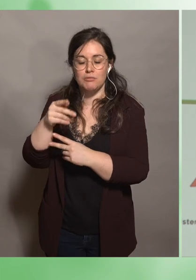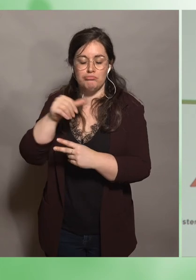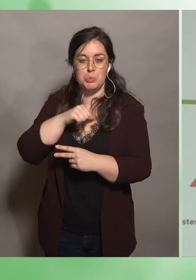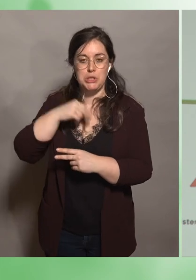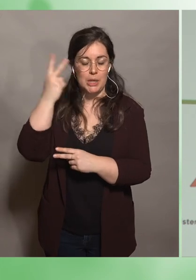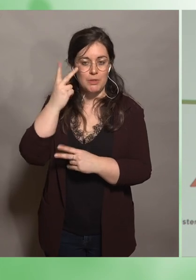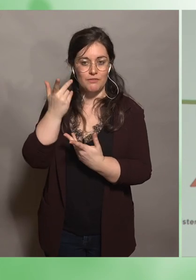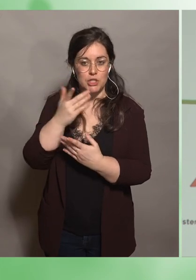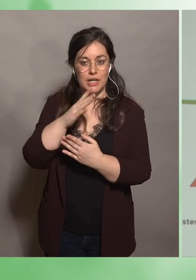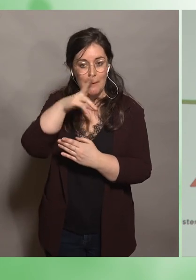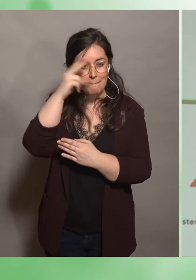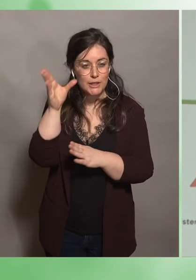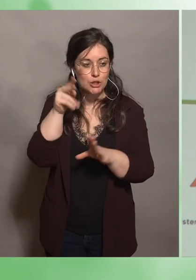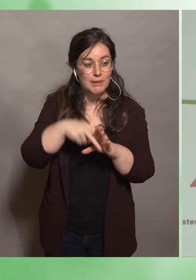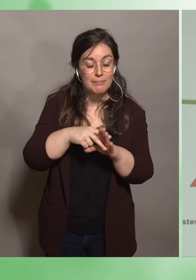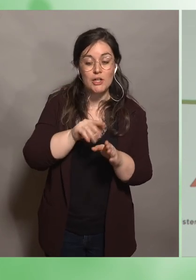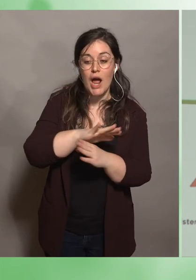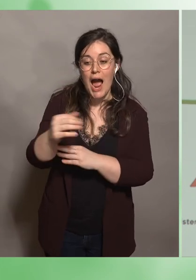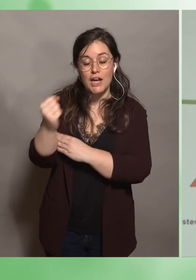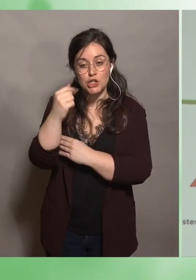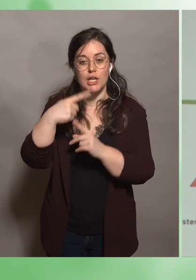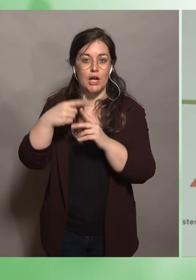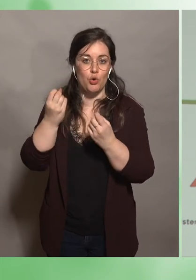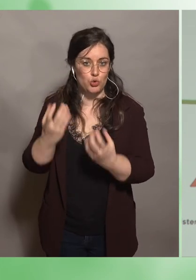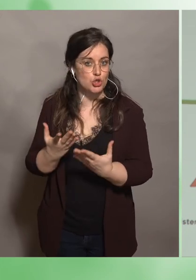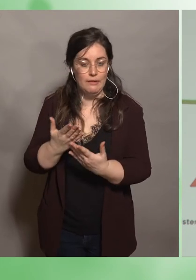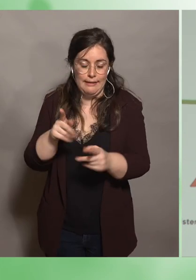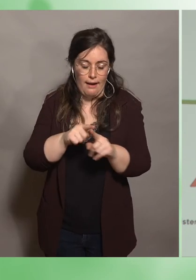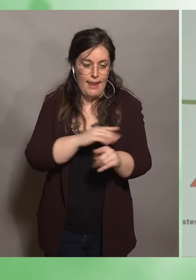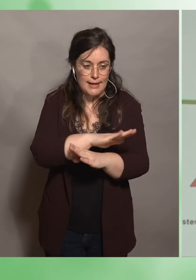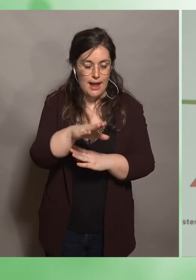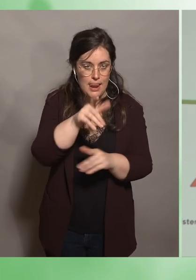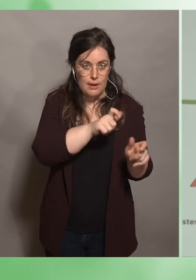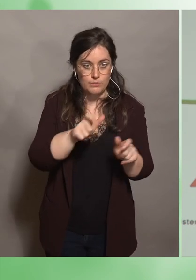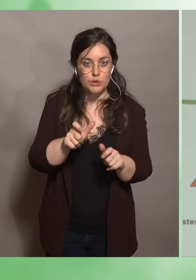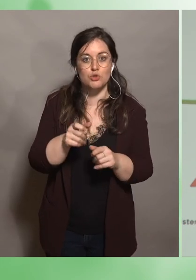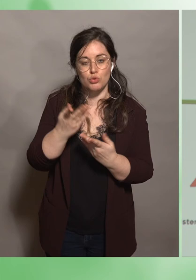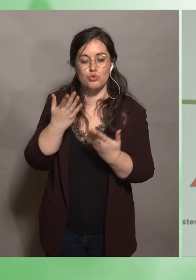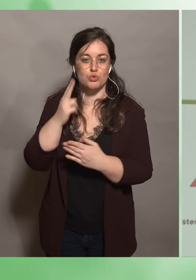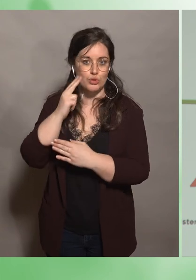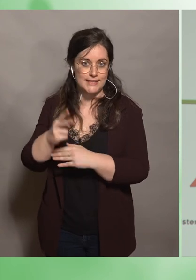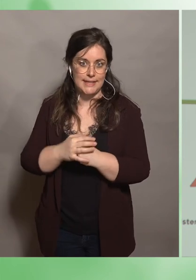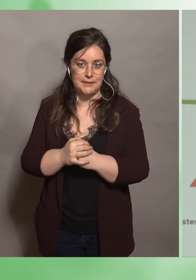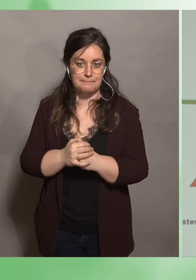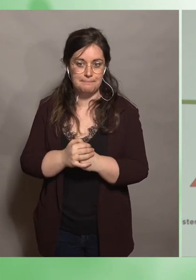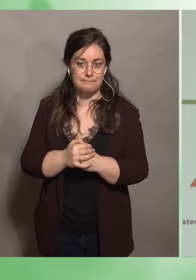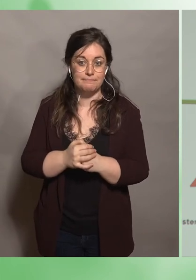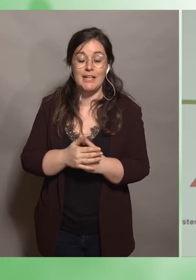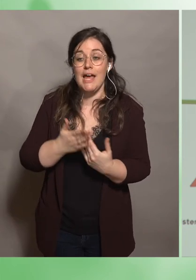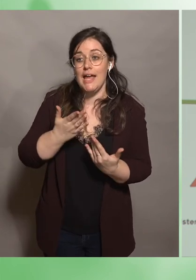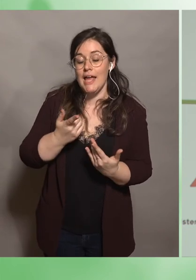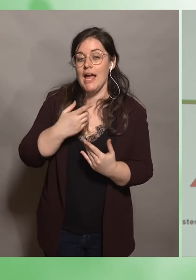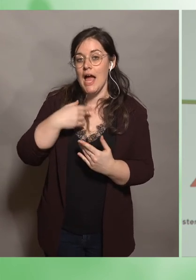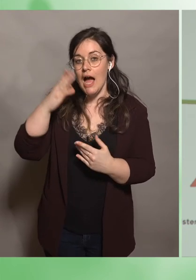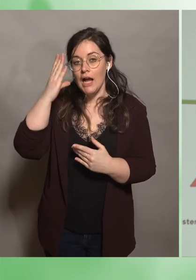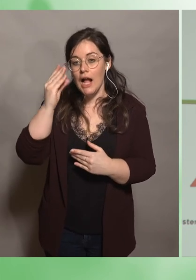Behinderungen mit allen Stärken, aber auch Schwächen natürlich, wie wir alle haben, gesehen werden würden. Ich würde sagen, heute